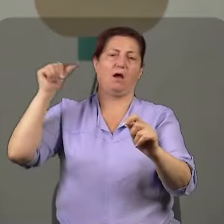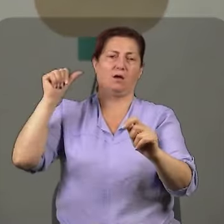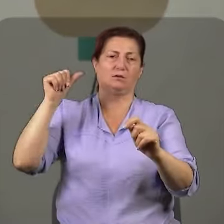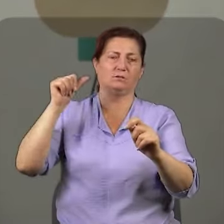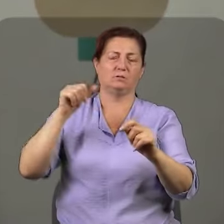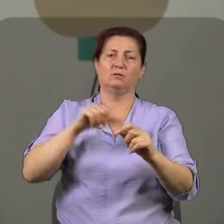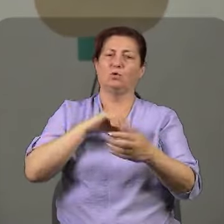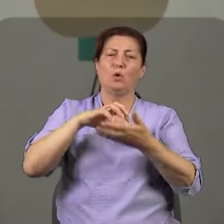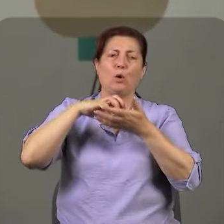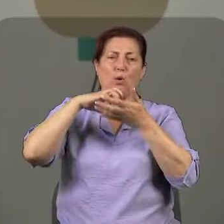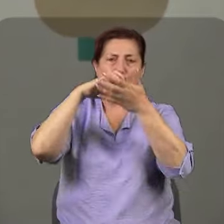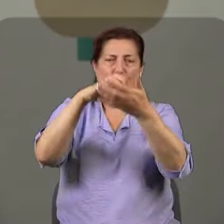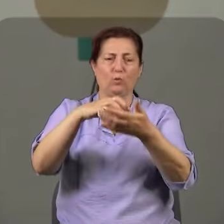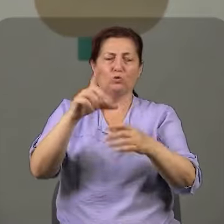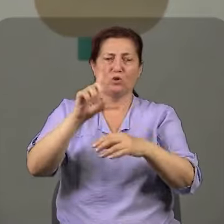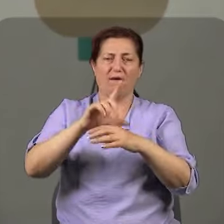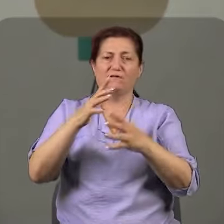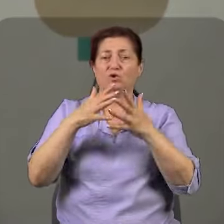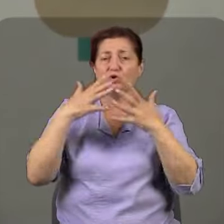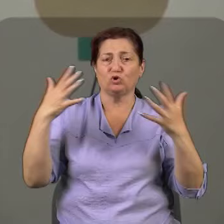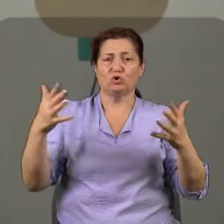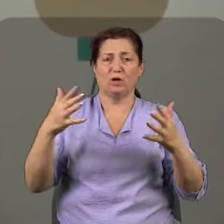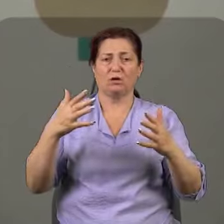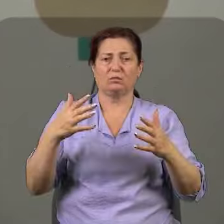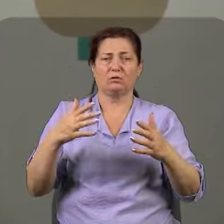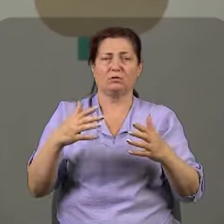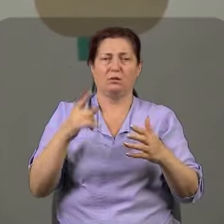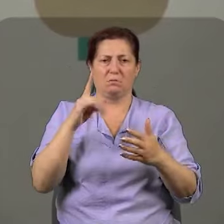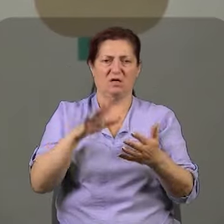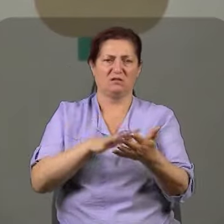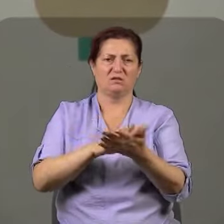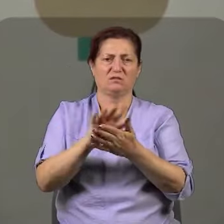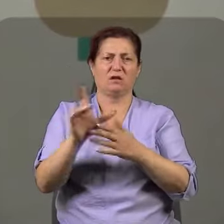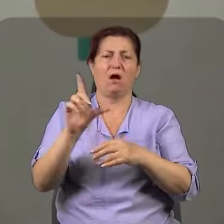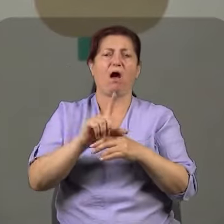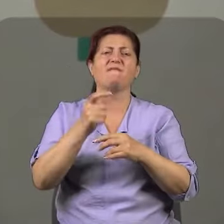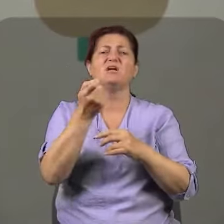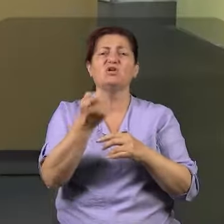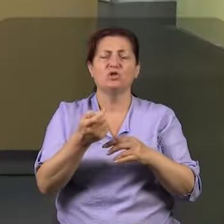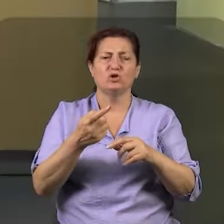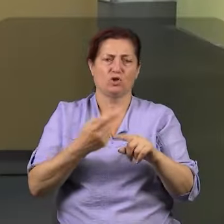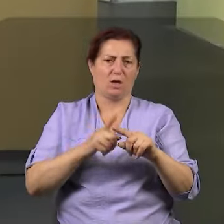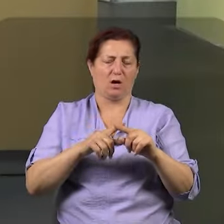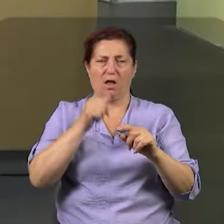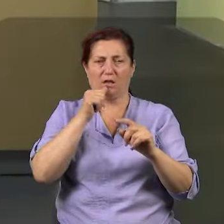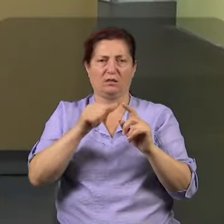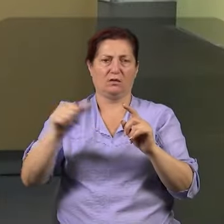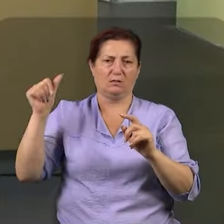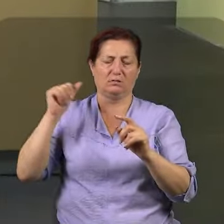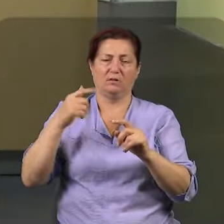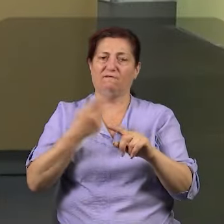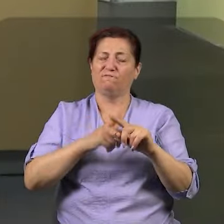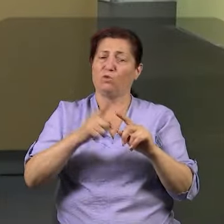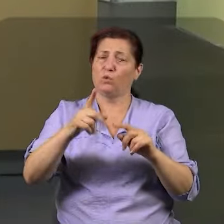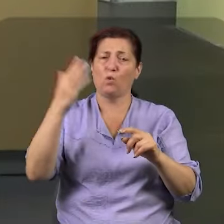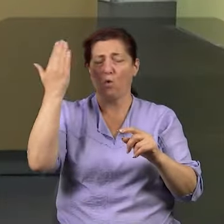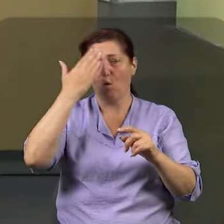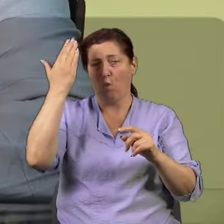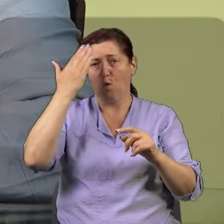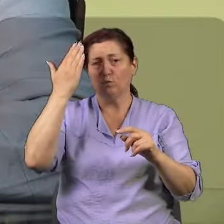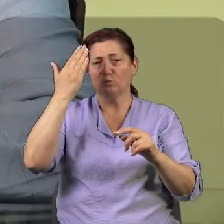Չնայած բյուջետավորվել է ավելի շատ, քան նախանցած տարի, բայց ծախսվել է ավելի քիչ, քան նախանցած տարի։ Երբ որ խոսում են առաջնահերթությունից, իհարկե